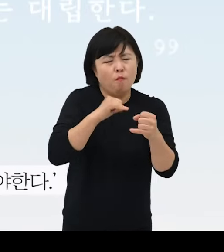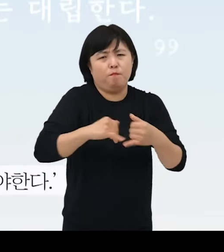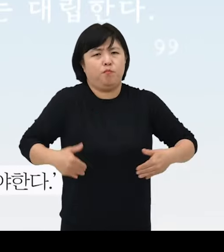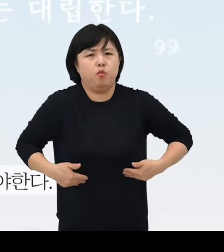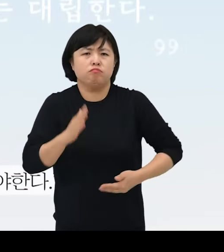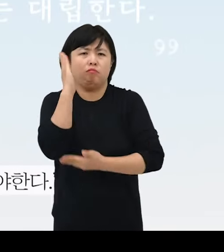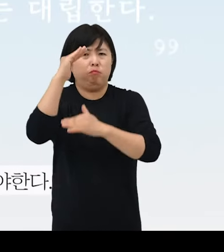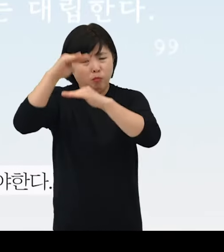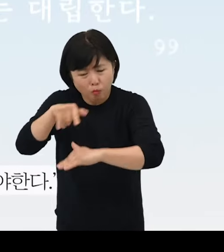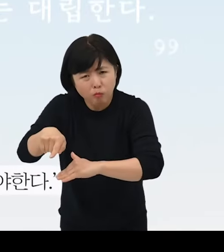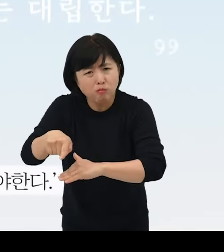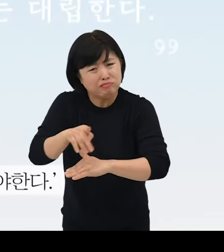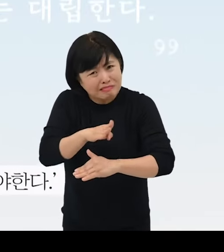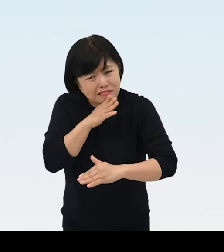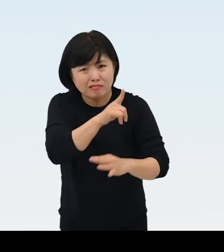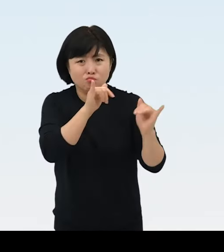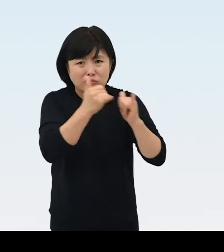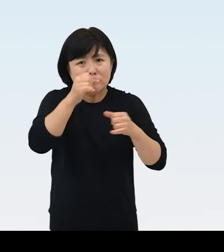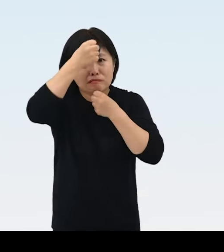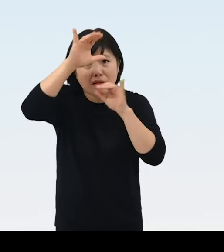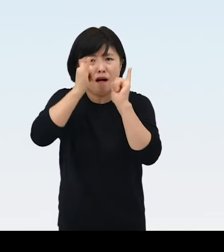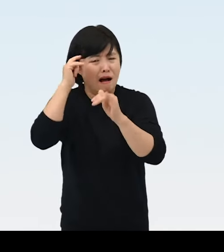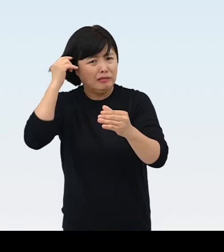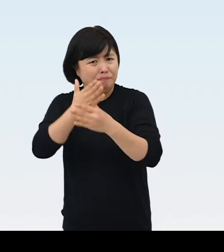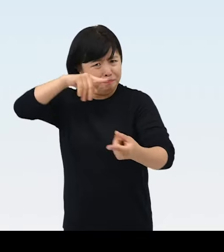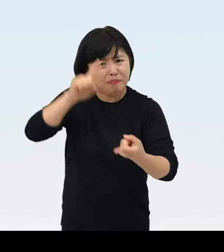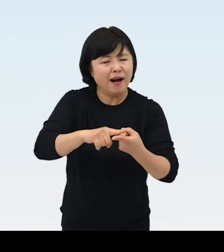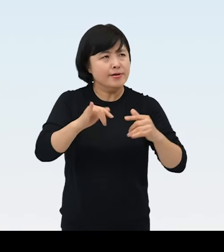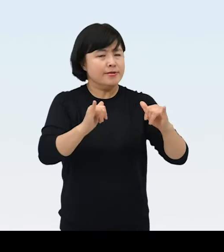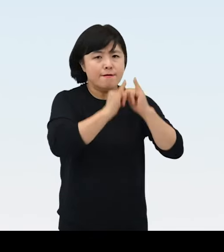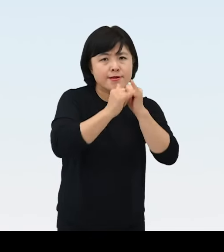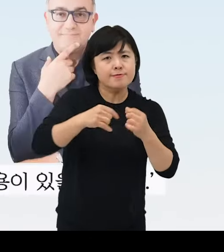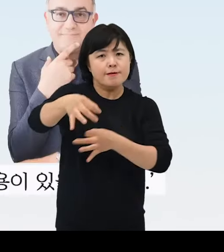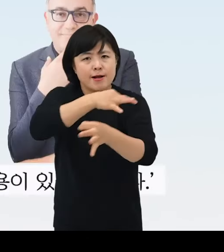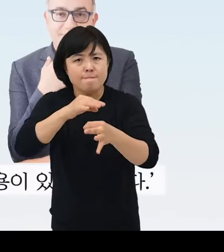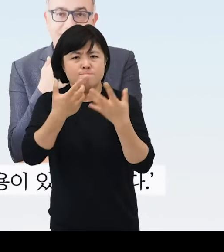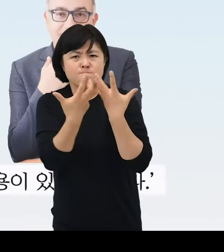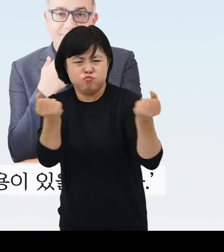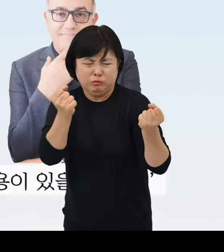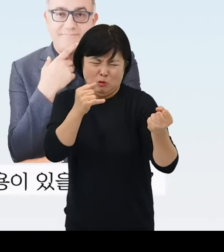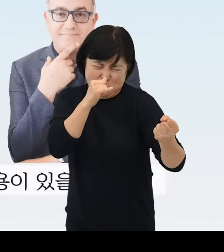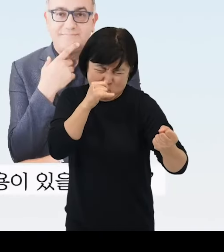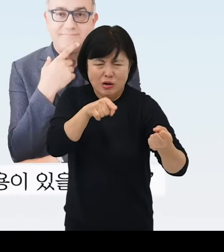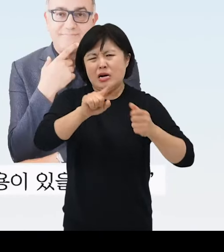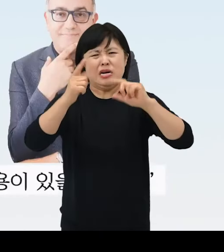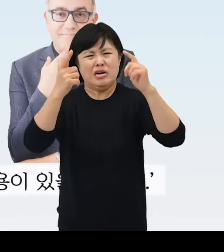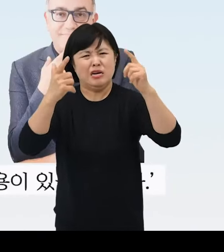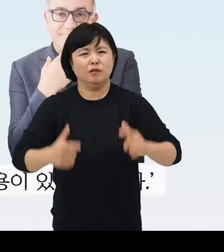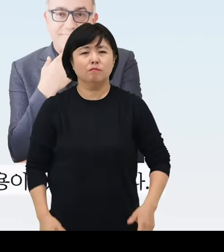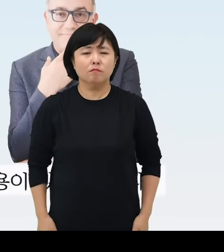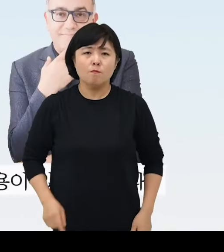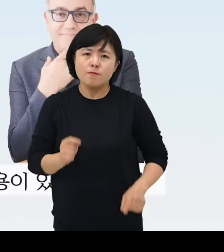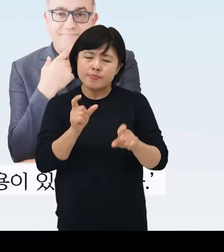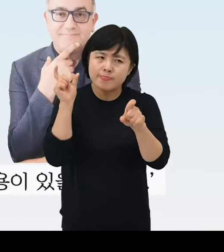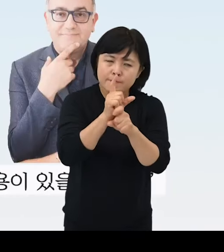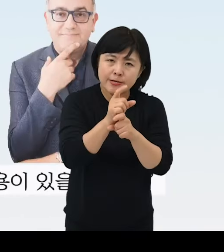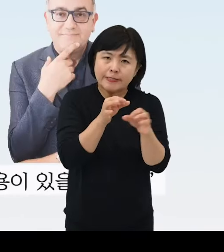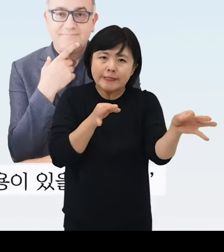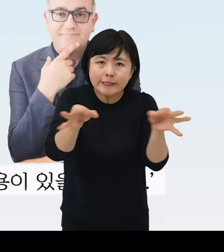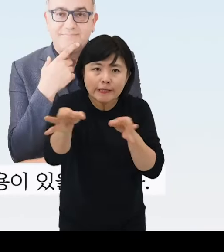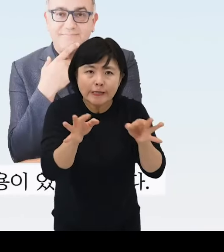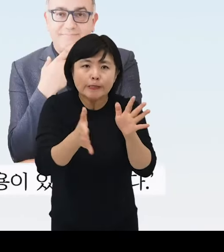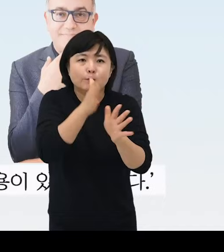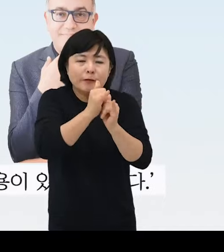복귀해야 된다 이런 얘기를 하는데, 사실은 이분은 이제 이태리 학자답게 사회와 경제는 분리될 수 있는 것이 아니다. 좀 더